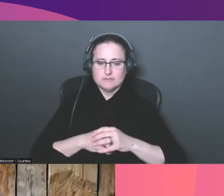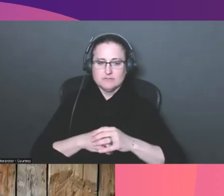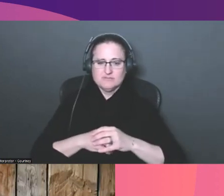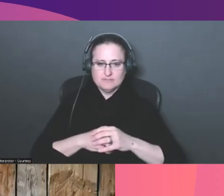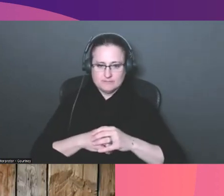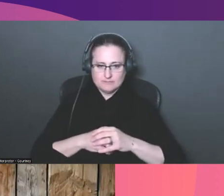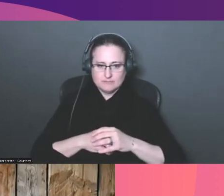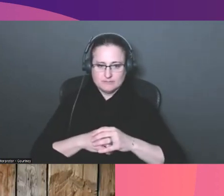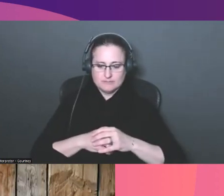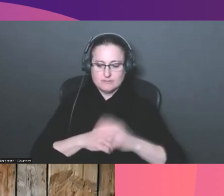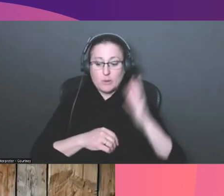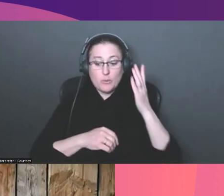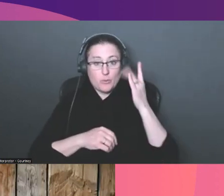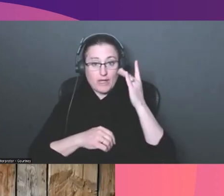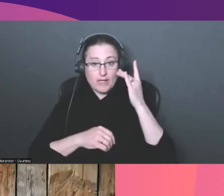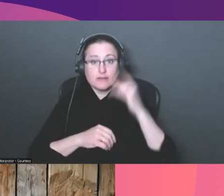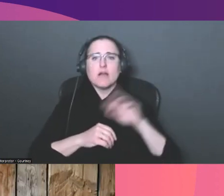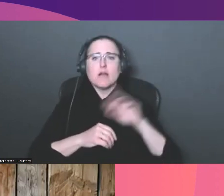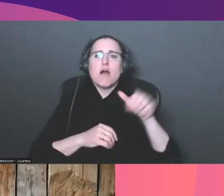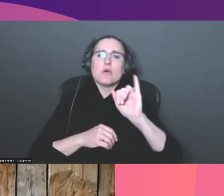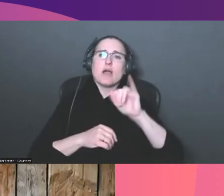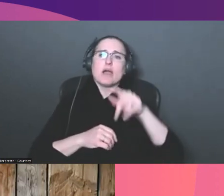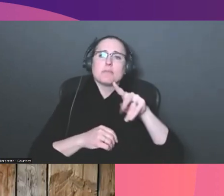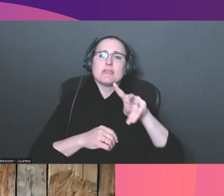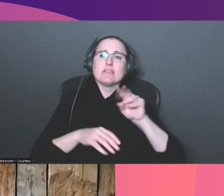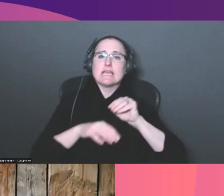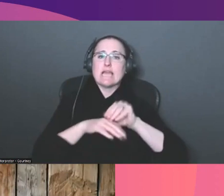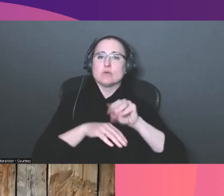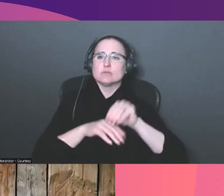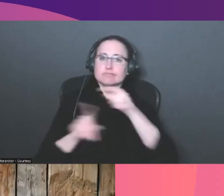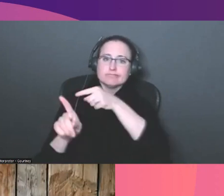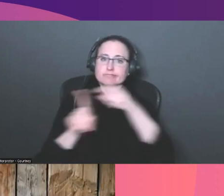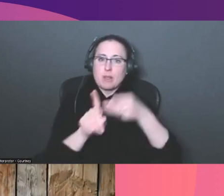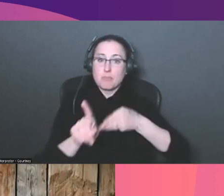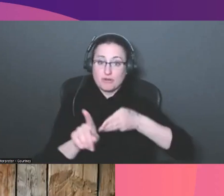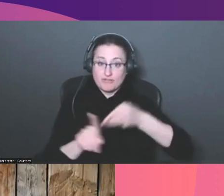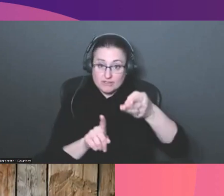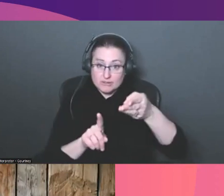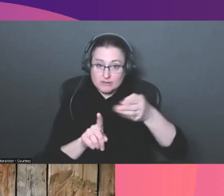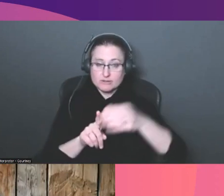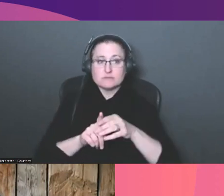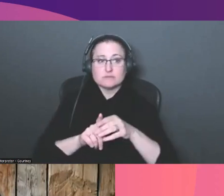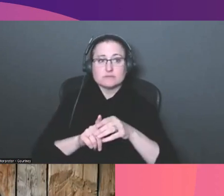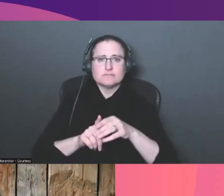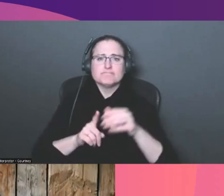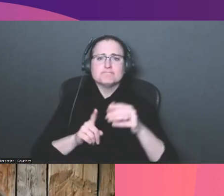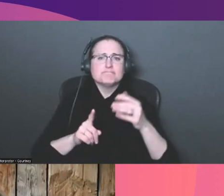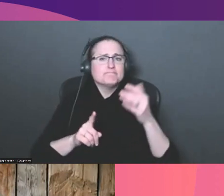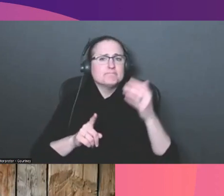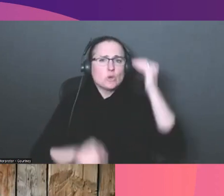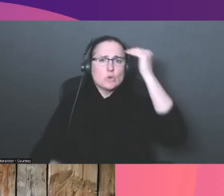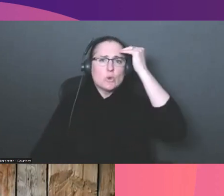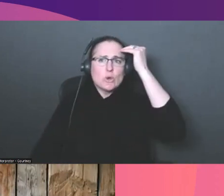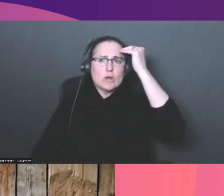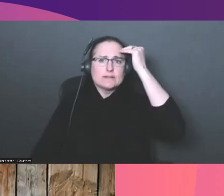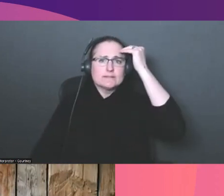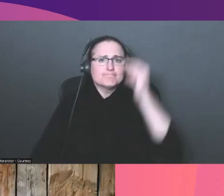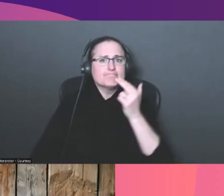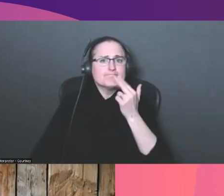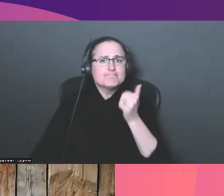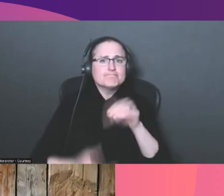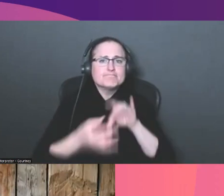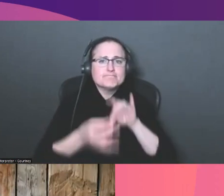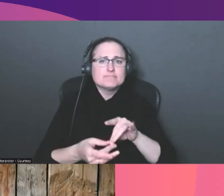du counseling, même si la personne n'est souvent pas formée pour offrir ce genre de counseling ou qu'ils n'ont